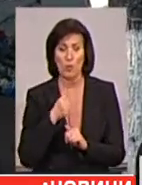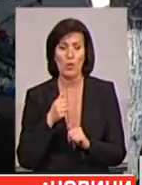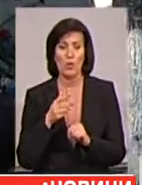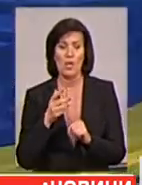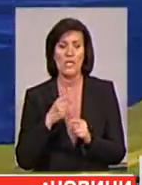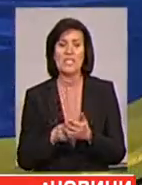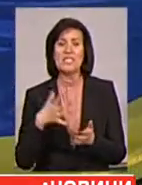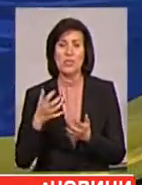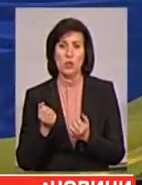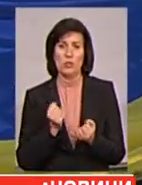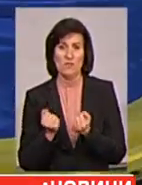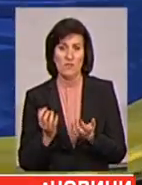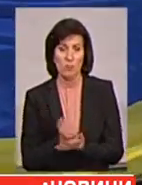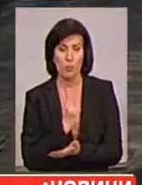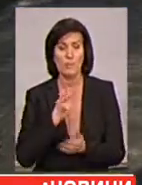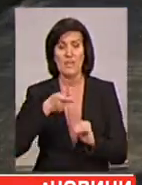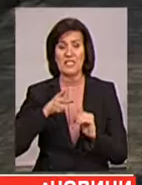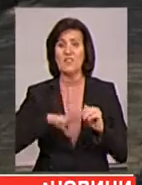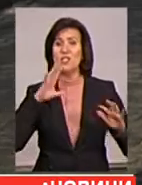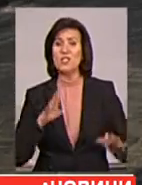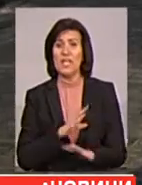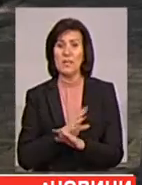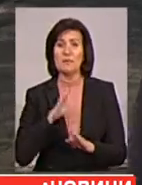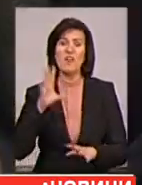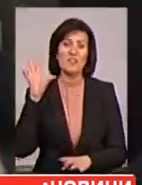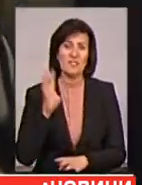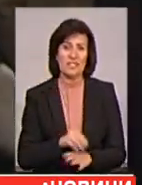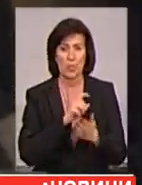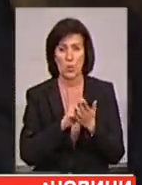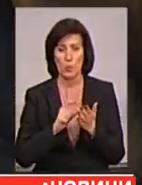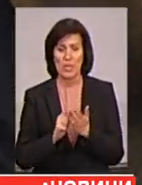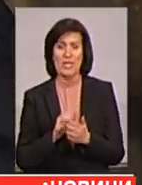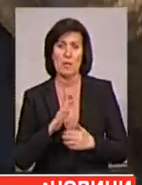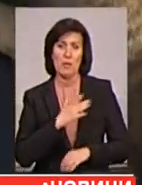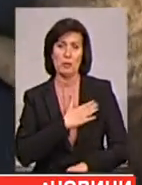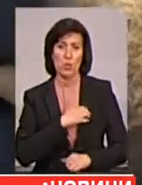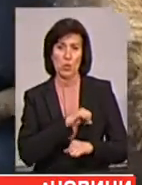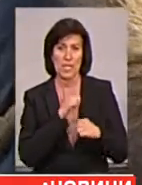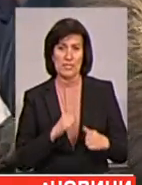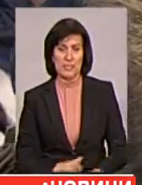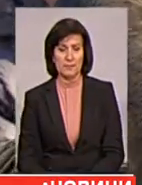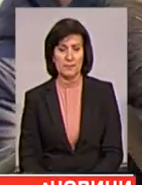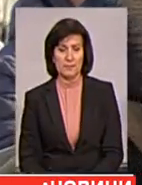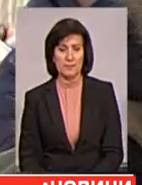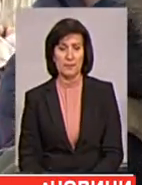ми виборювали. На завершення гімн співають усі куплети, тримаючи руку на серці.